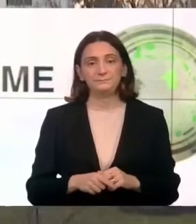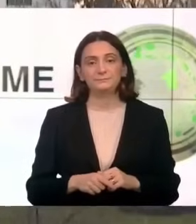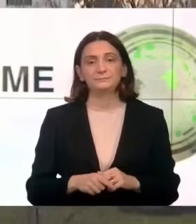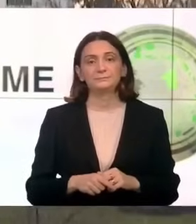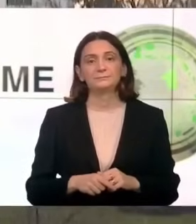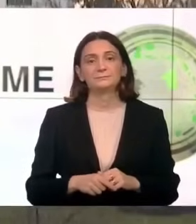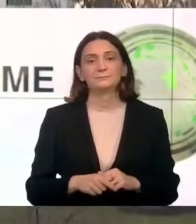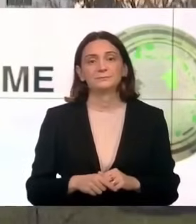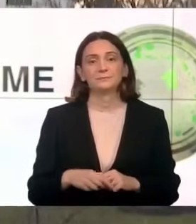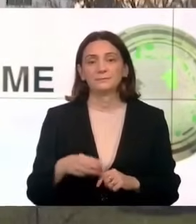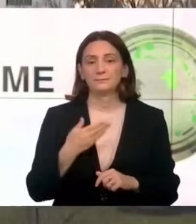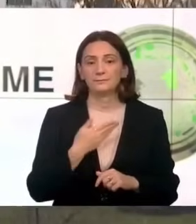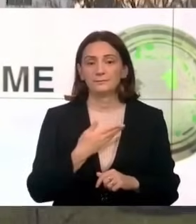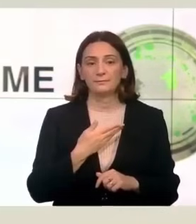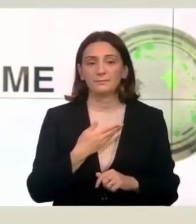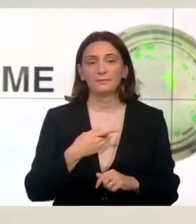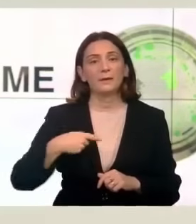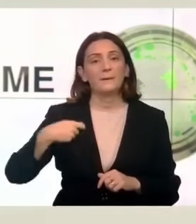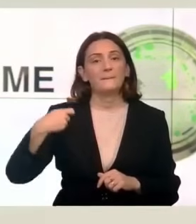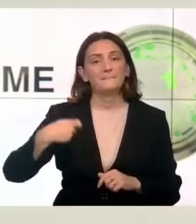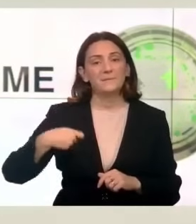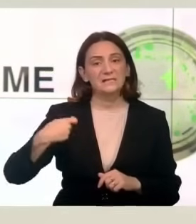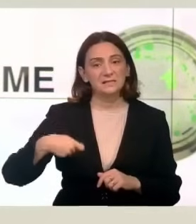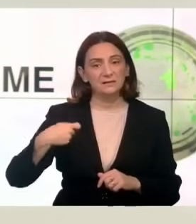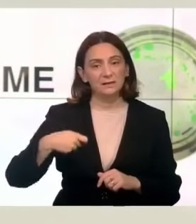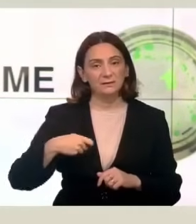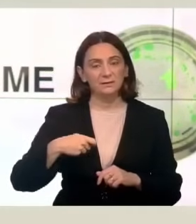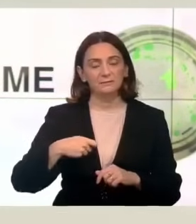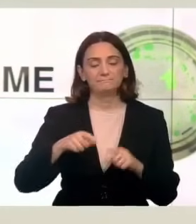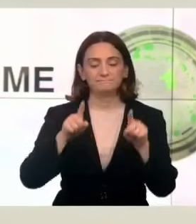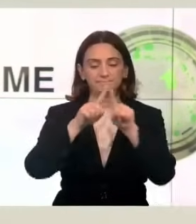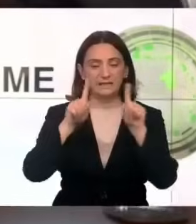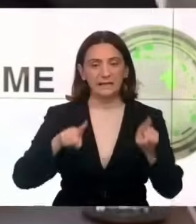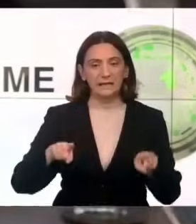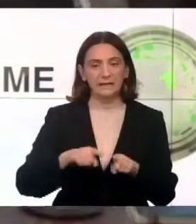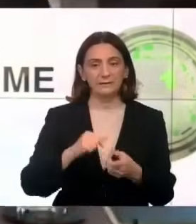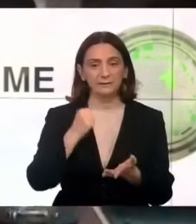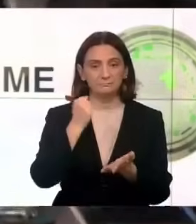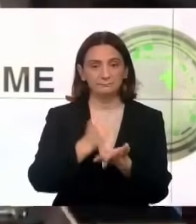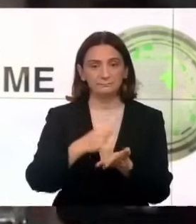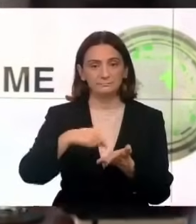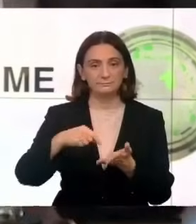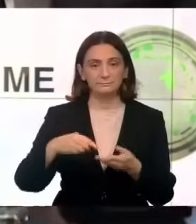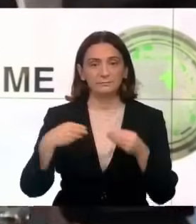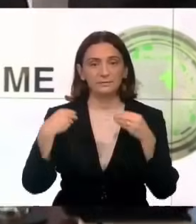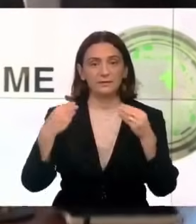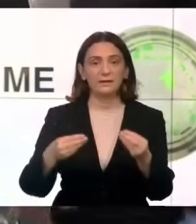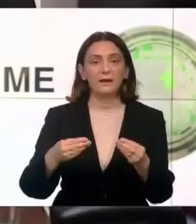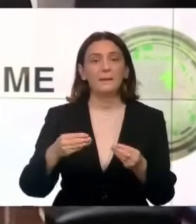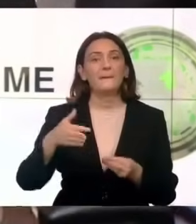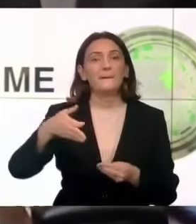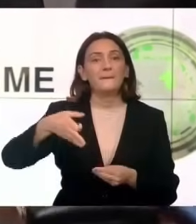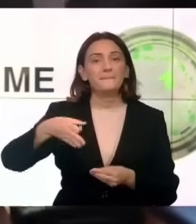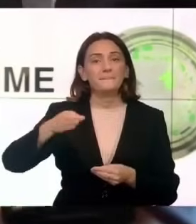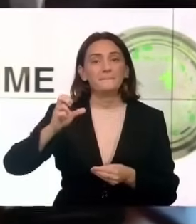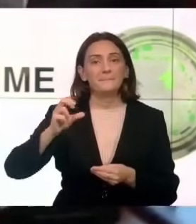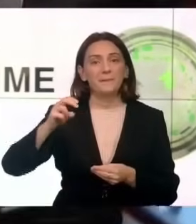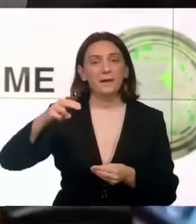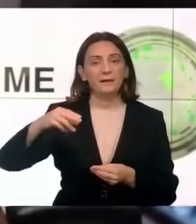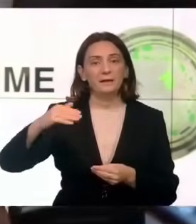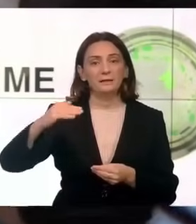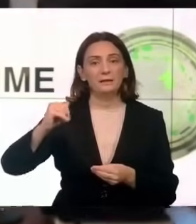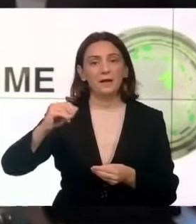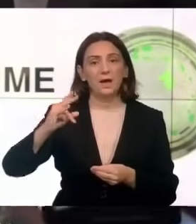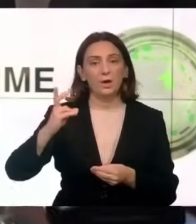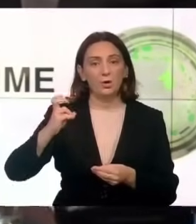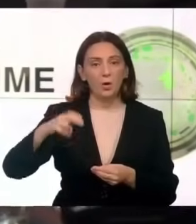Me firmosjen e një direktive që i kërkon Pentagonit dhe agjensive të zbulimit që të përqafojnë me shpejtësi teknologjinë e inteligjencës artificiale,